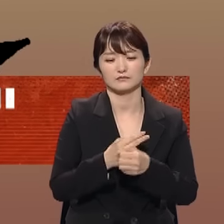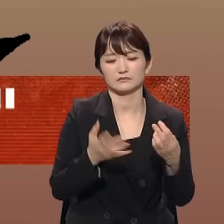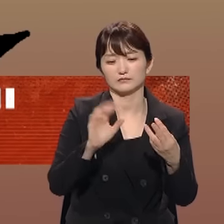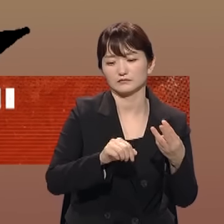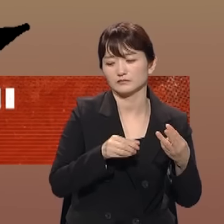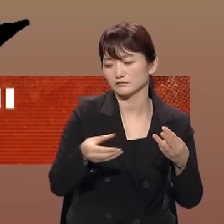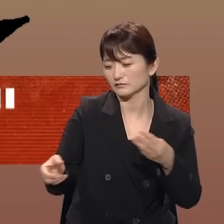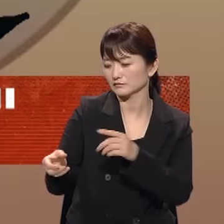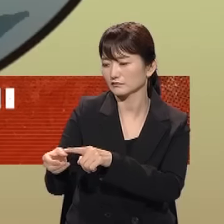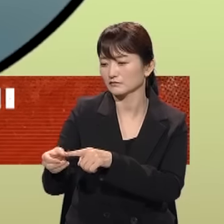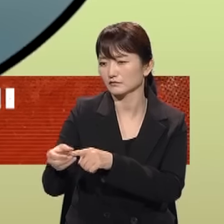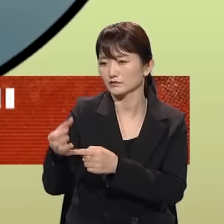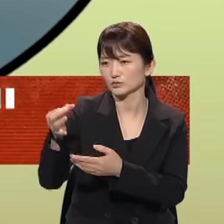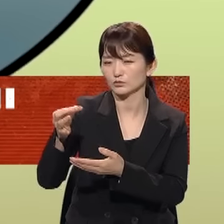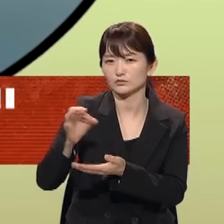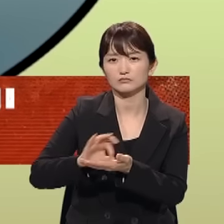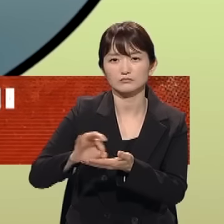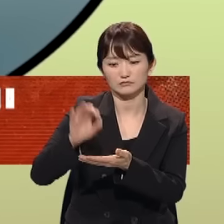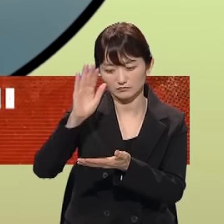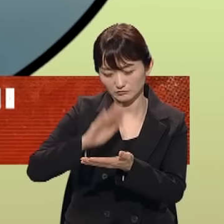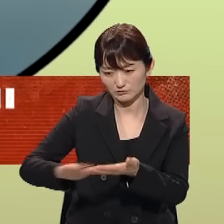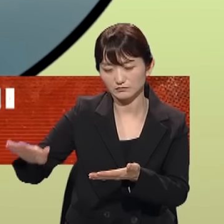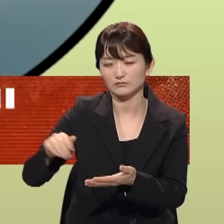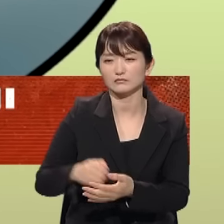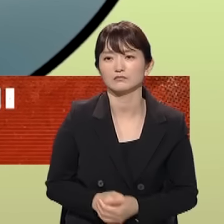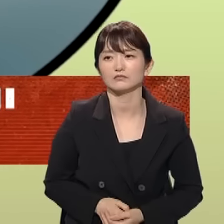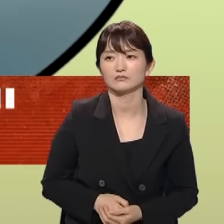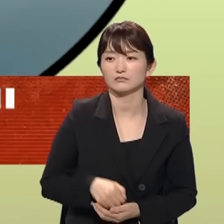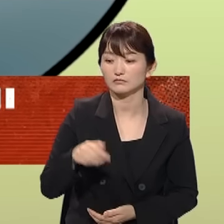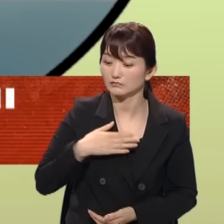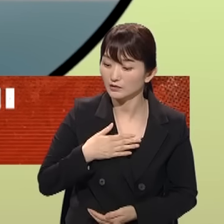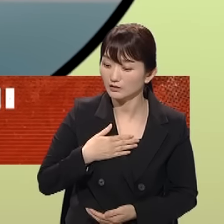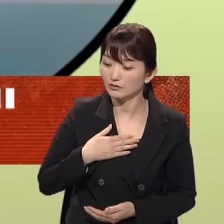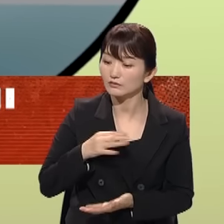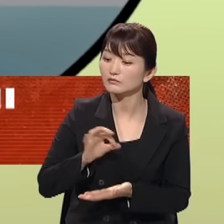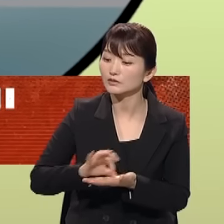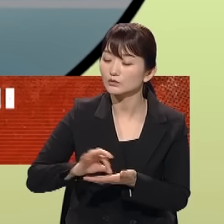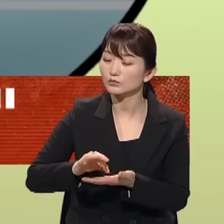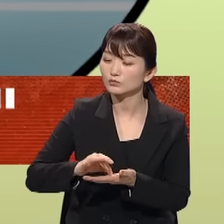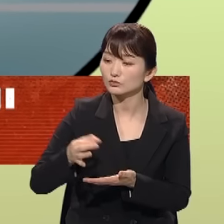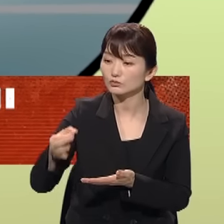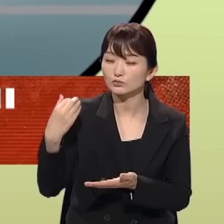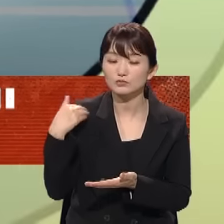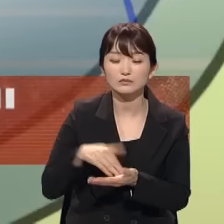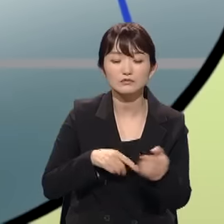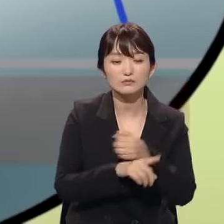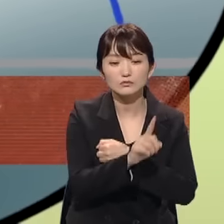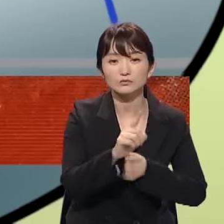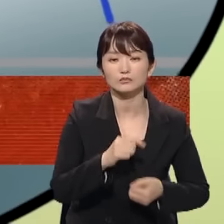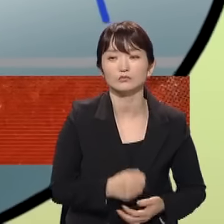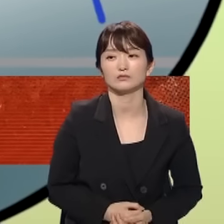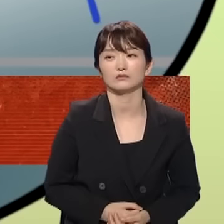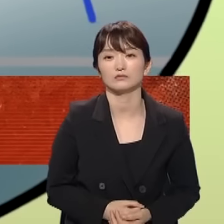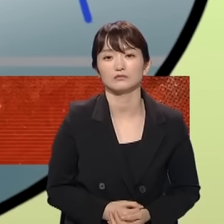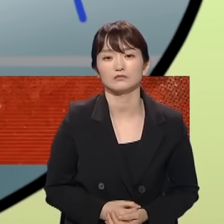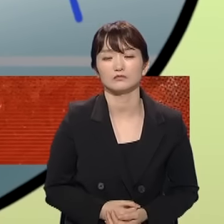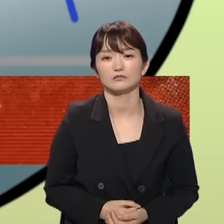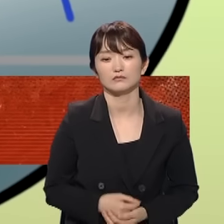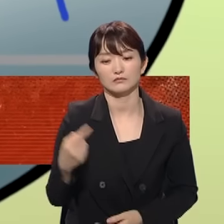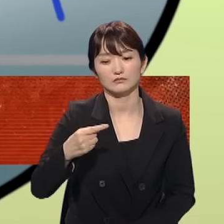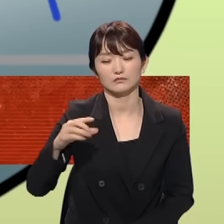그렇게 다 쓰고 나니까 돈이 없을 거 아니에요? 예. 나 쓰라고 준 돈인데 왜 그걸 돌려달라고 하냐 하면서 그래도 내가 뭐 정이 있으니까